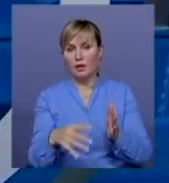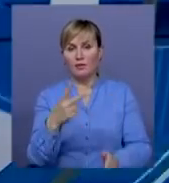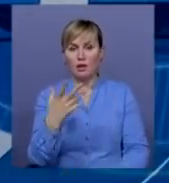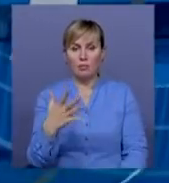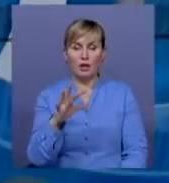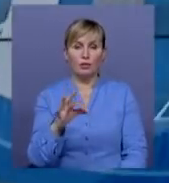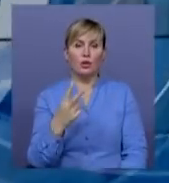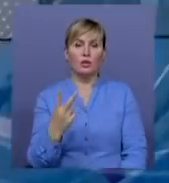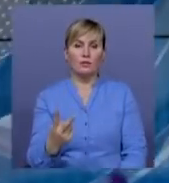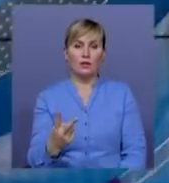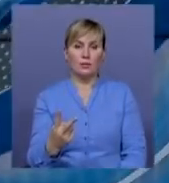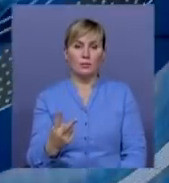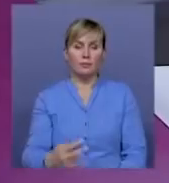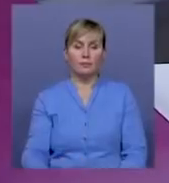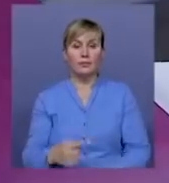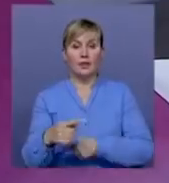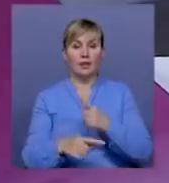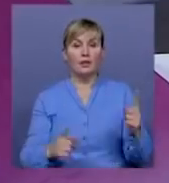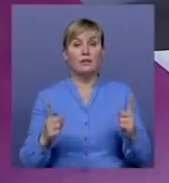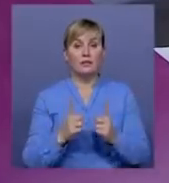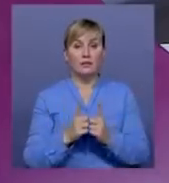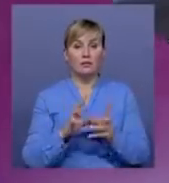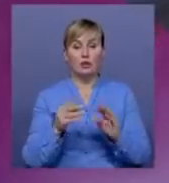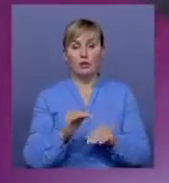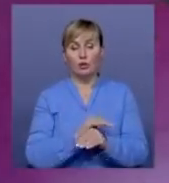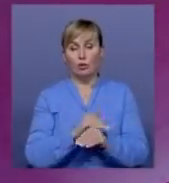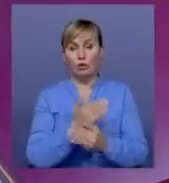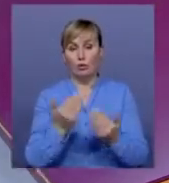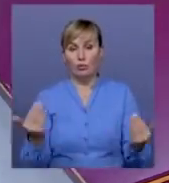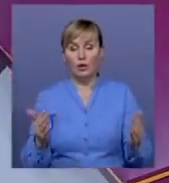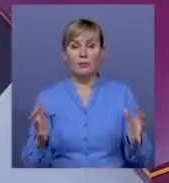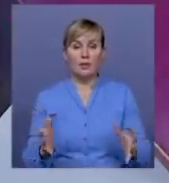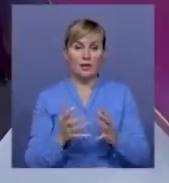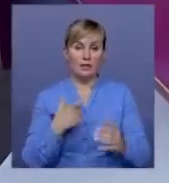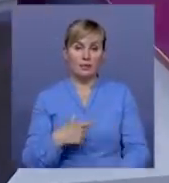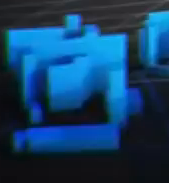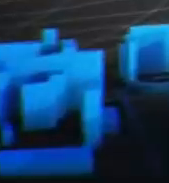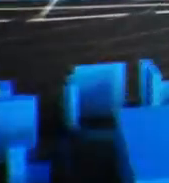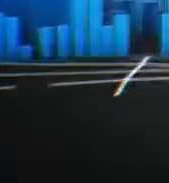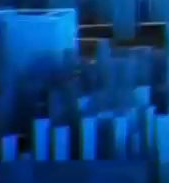8-747-750-2502. Я же с вами прощаюсь. Всего доброго и берегите себя.